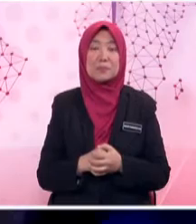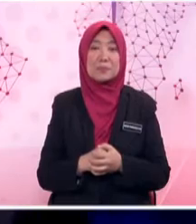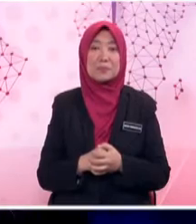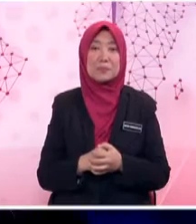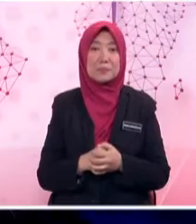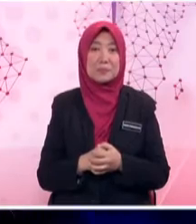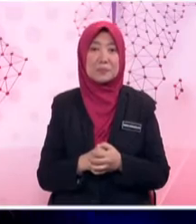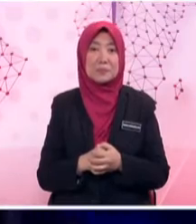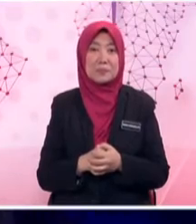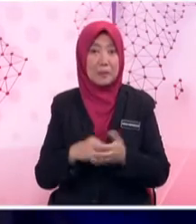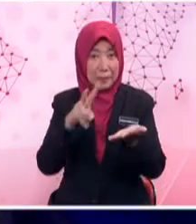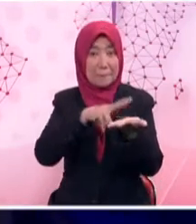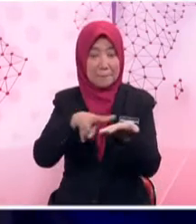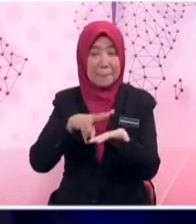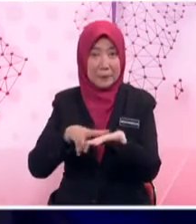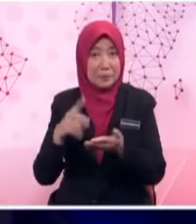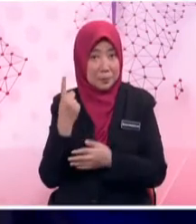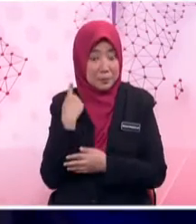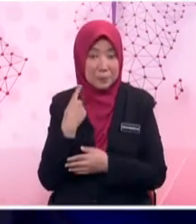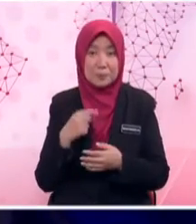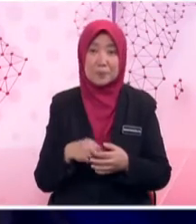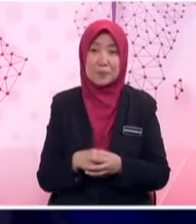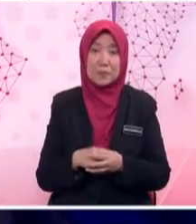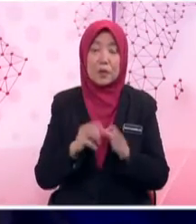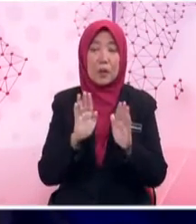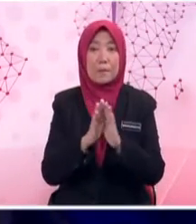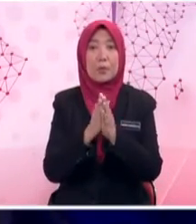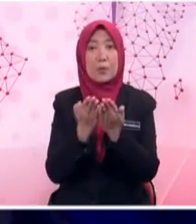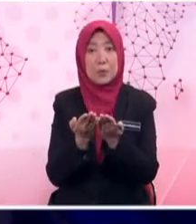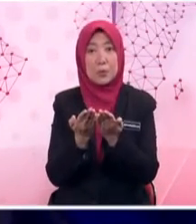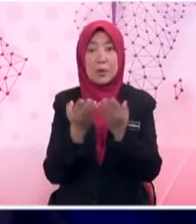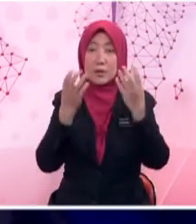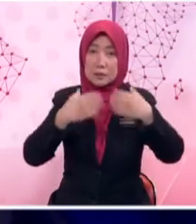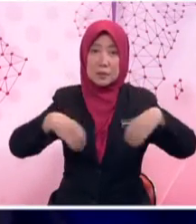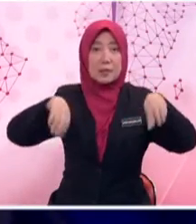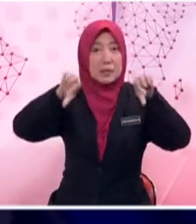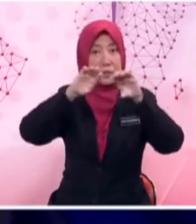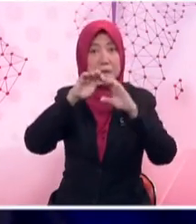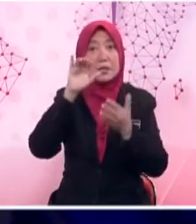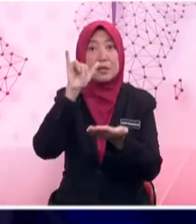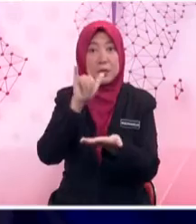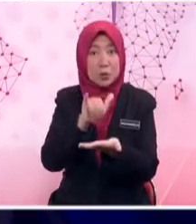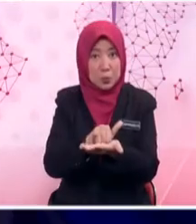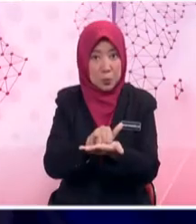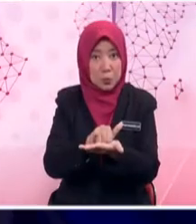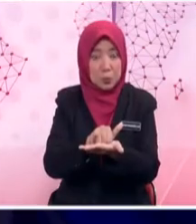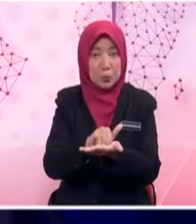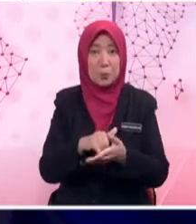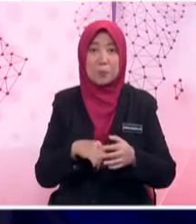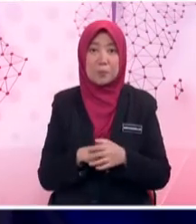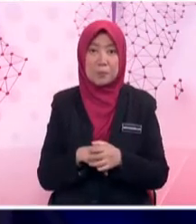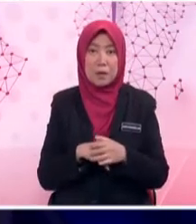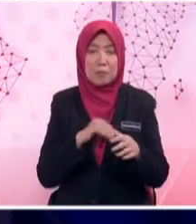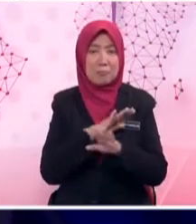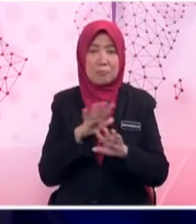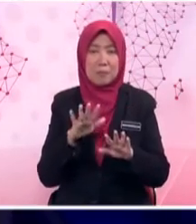ayat subjeknya. Cuba baca. Buku cerita itu. Buku cerita itu tak mungkin bekerja